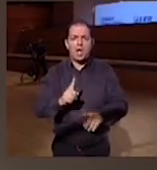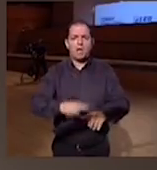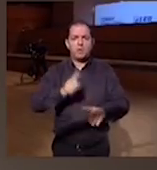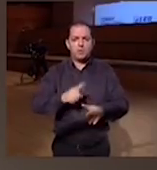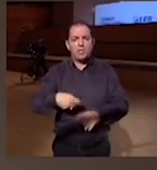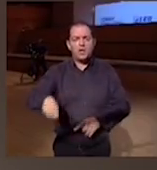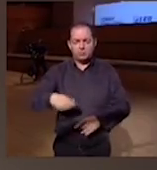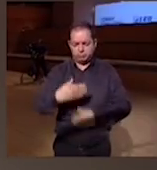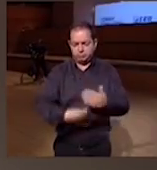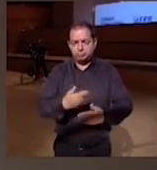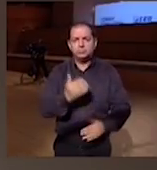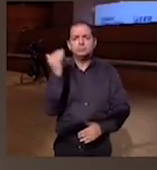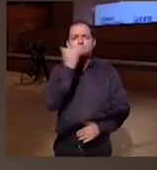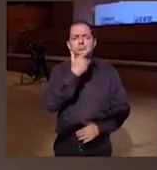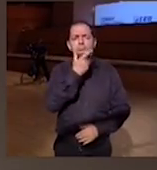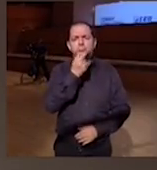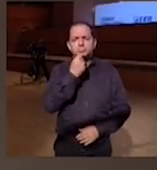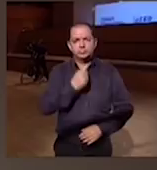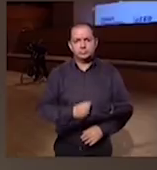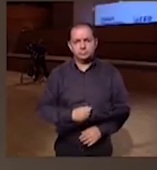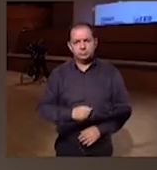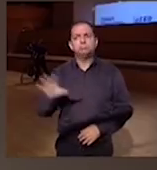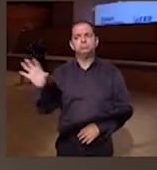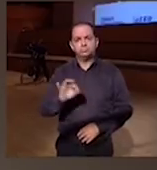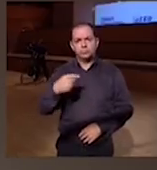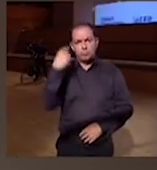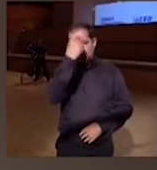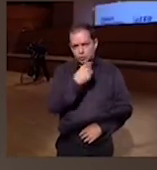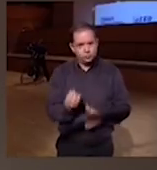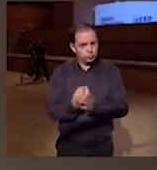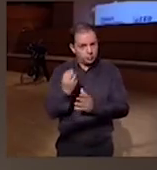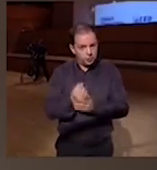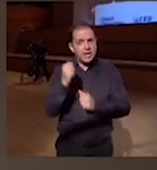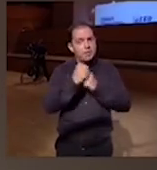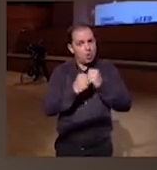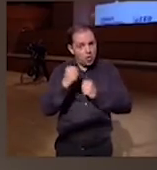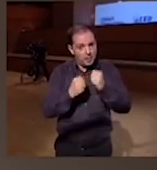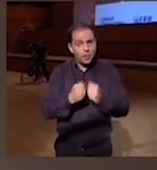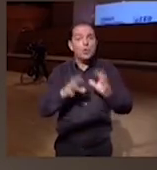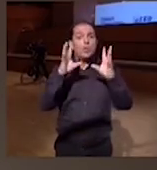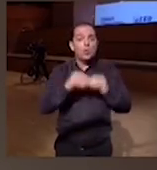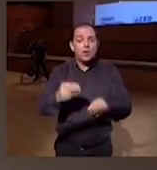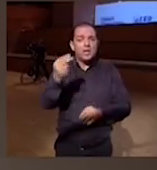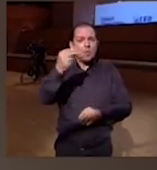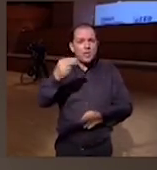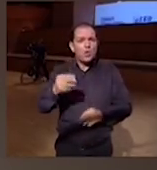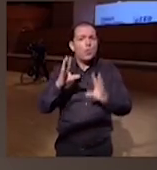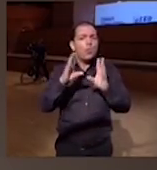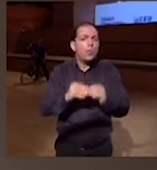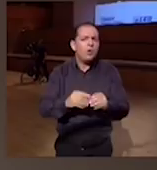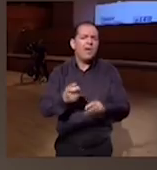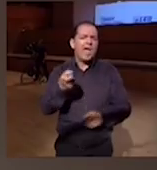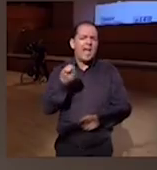δικαστήρια. Ενισχύουμε διοικητικά με προσωπικό και υποδομές τα δικαστήρια που χειρίζονται υποθέσεις οικονομικού